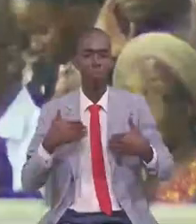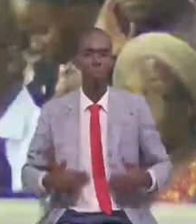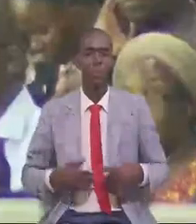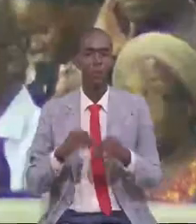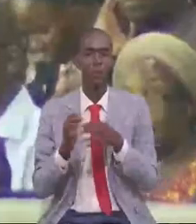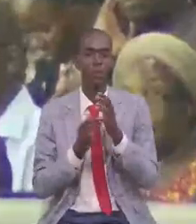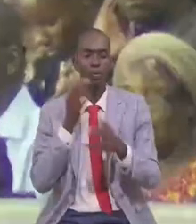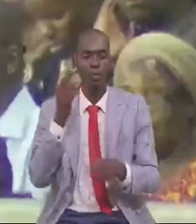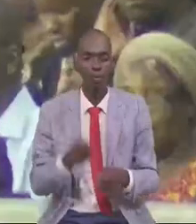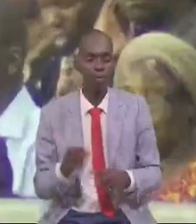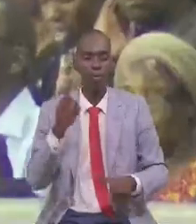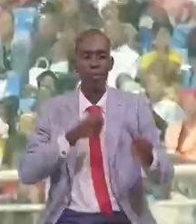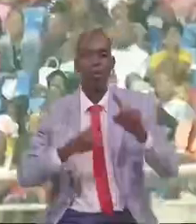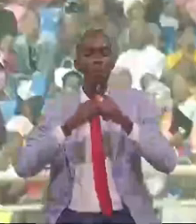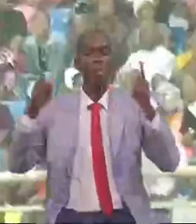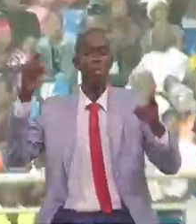Amen de Lusaka.